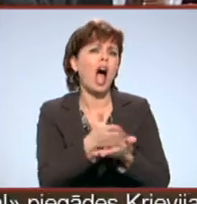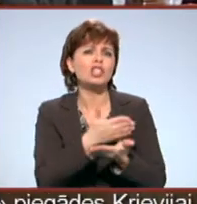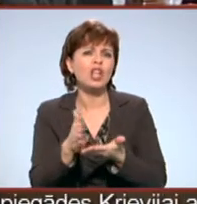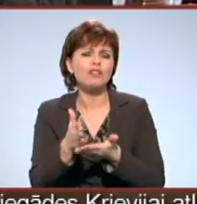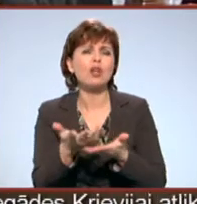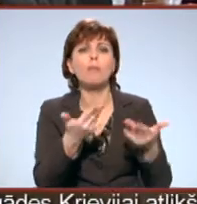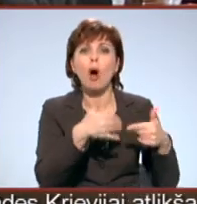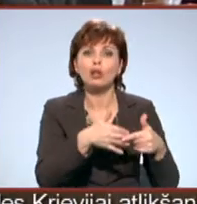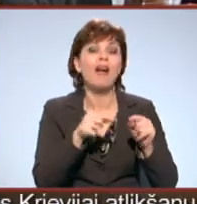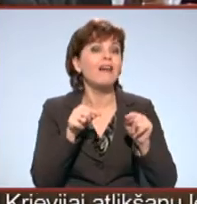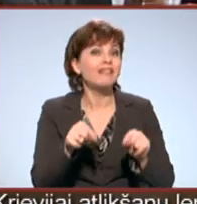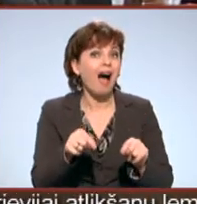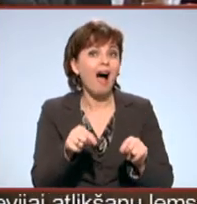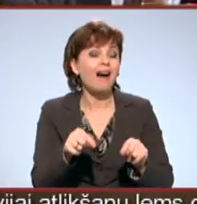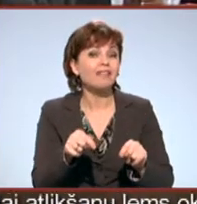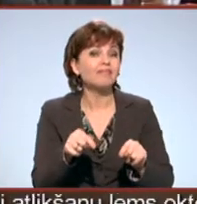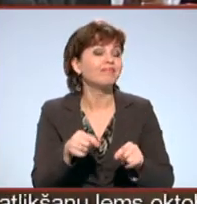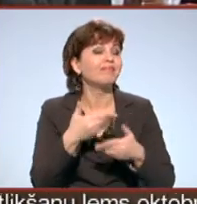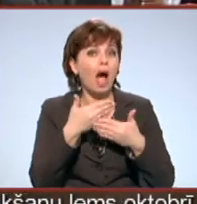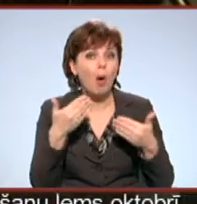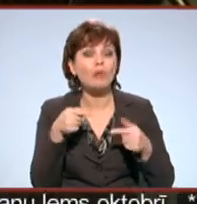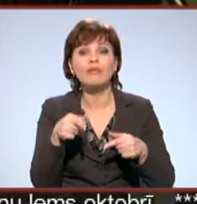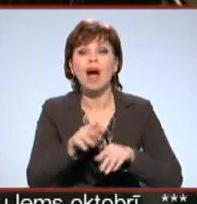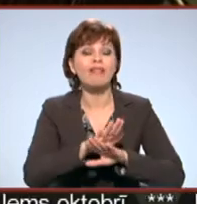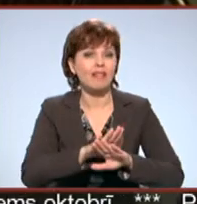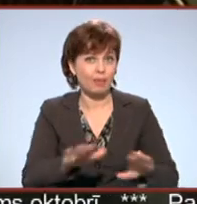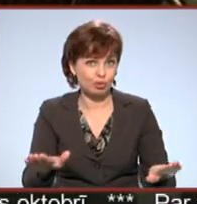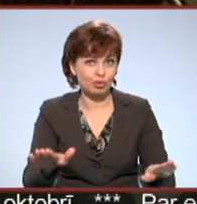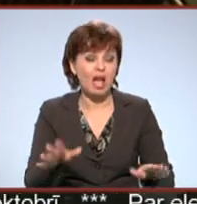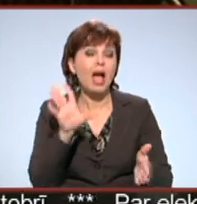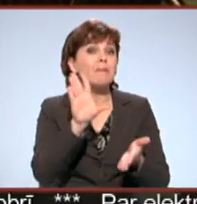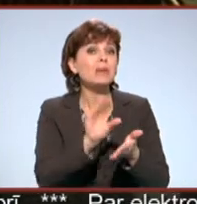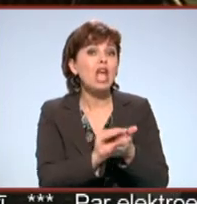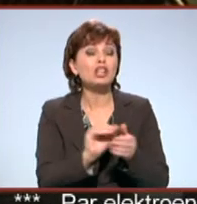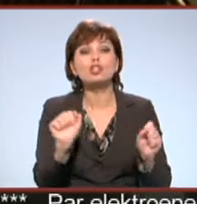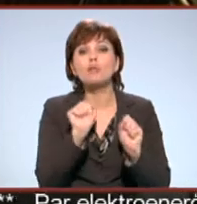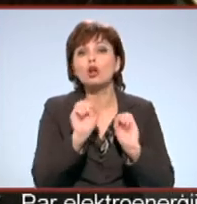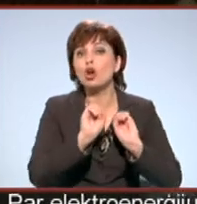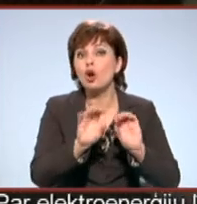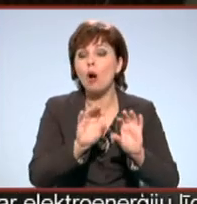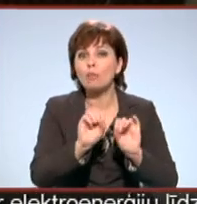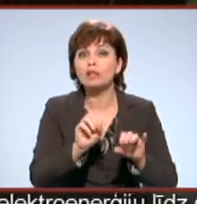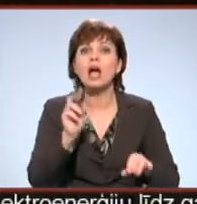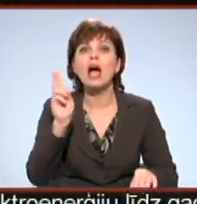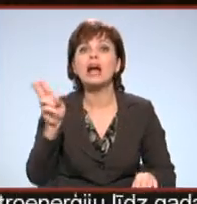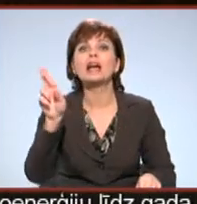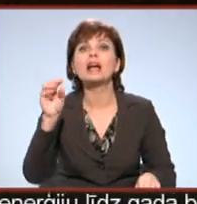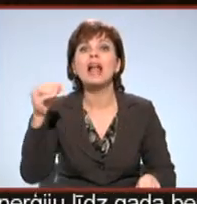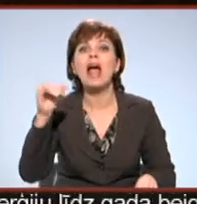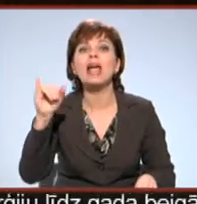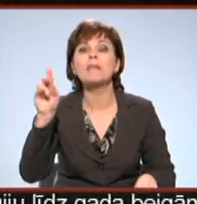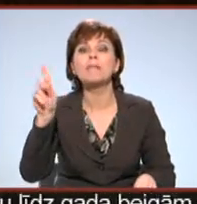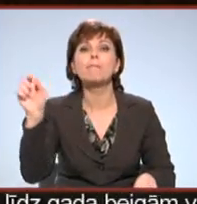atsevišķa. Tagad tā nav un nebūs tā. Pieredzējušais sporta komentētājs Anatolijs Kreipāns savukārt